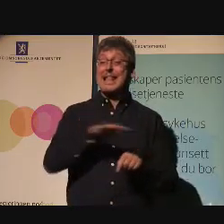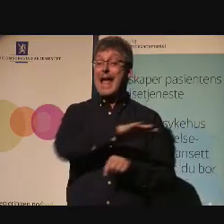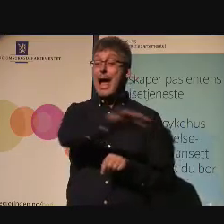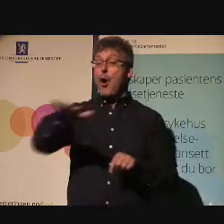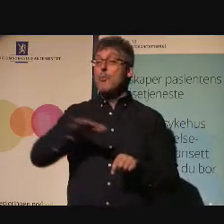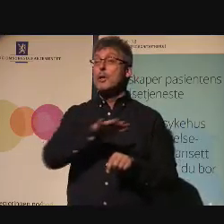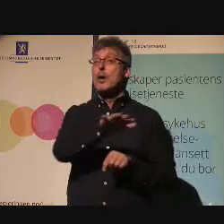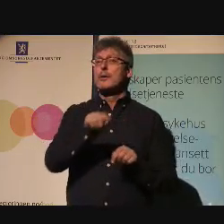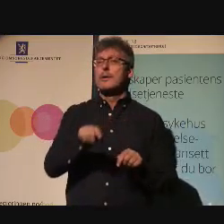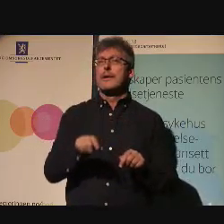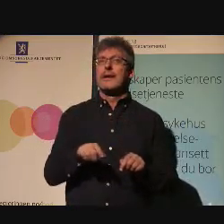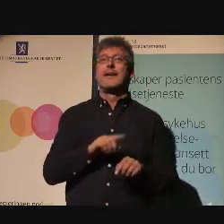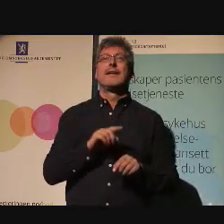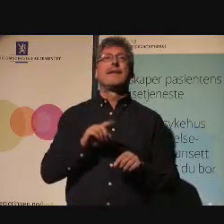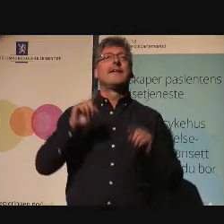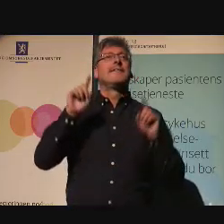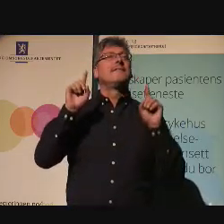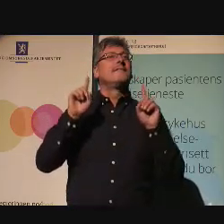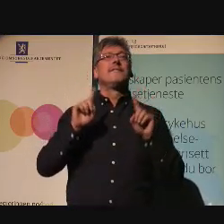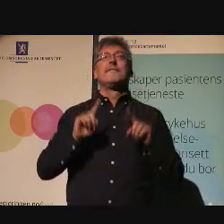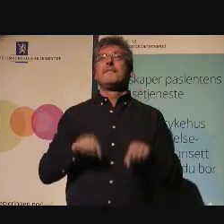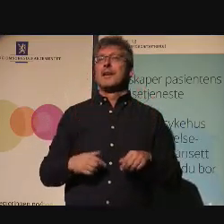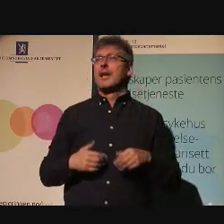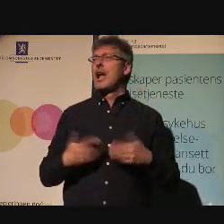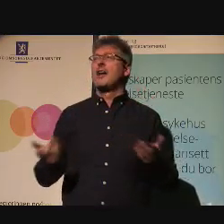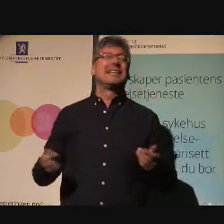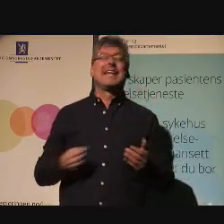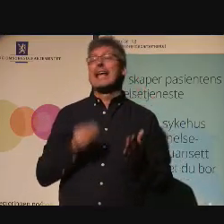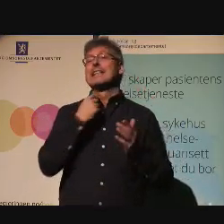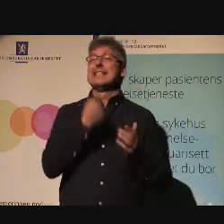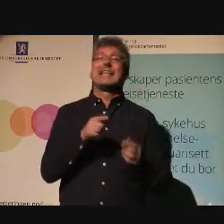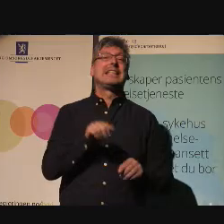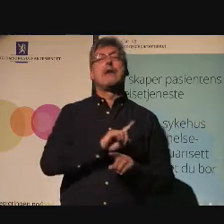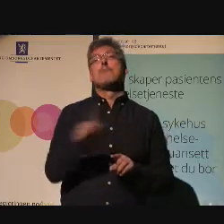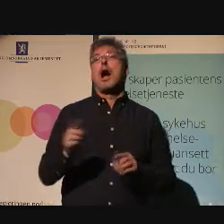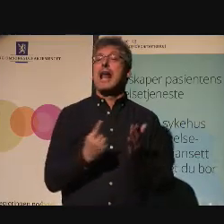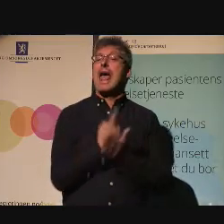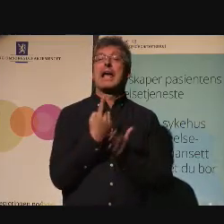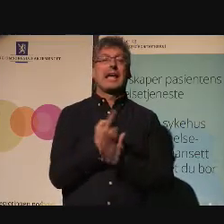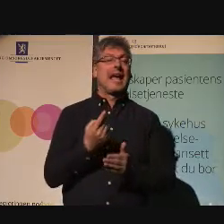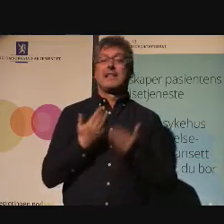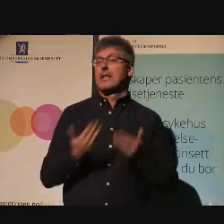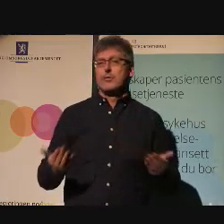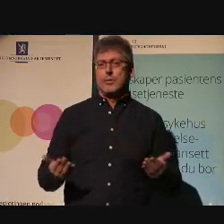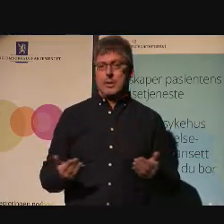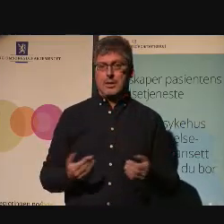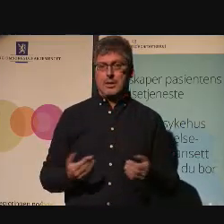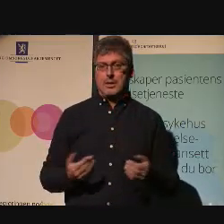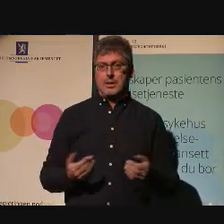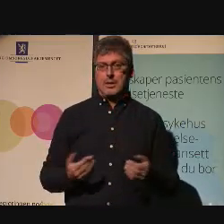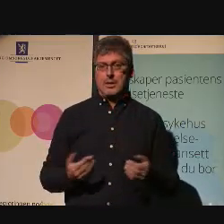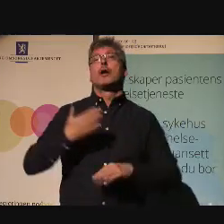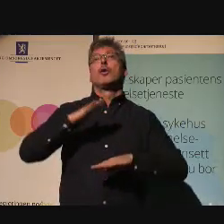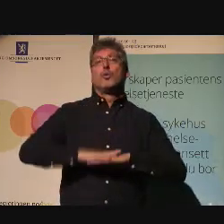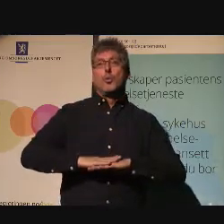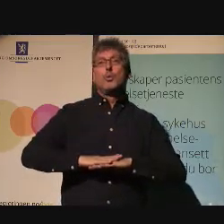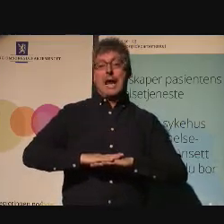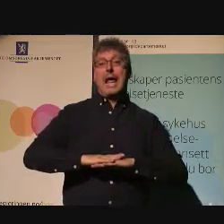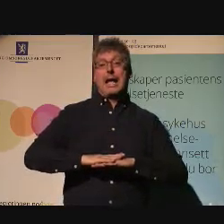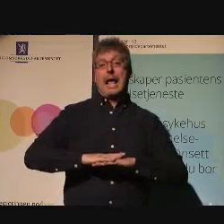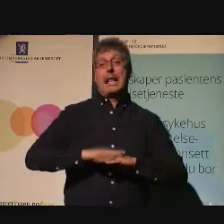vi ikke skrive dette på kontoen for enkelthistorier. Da har vi et grunnleggende problem som vi har